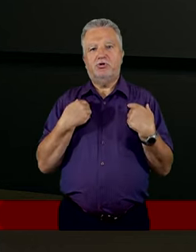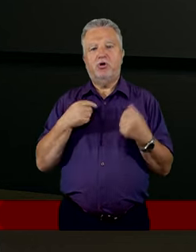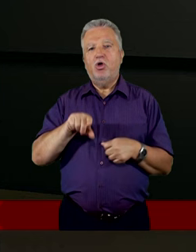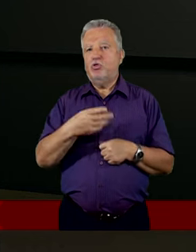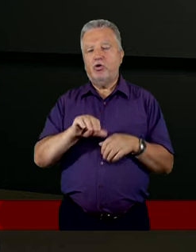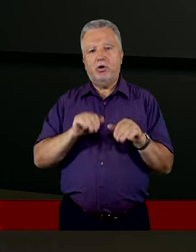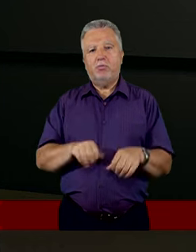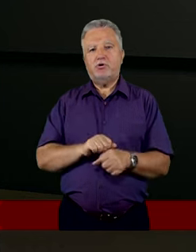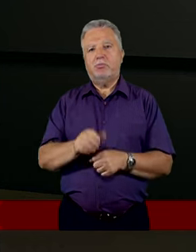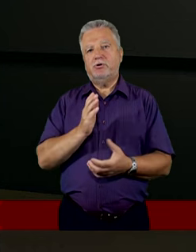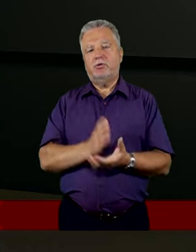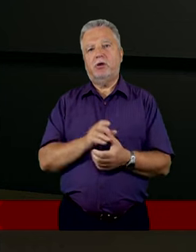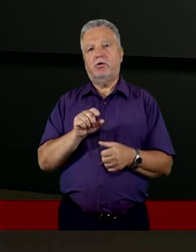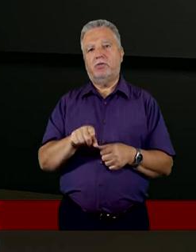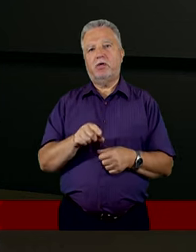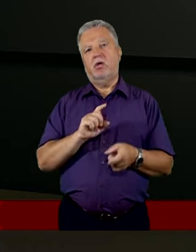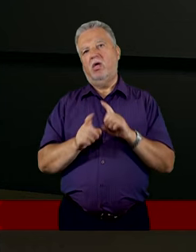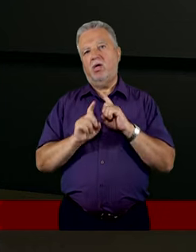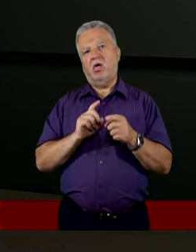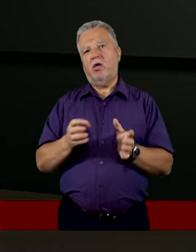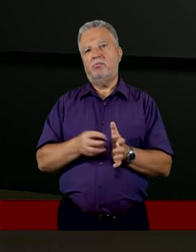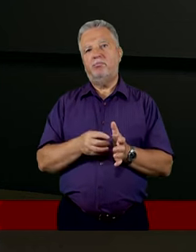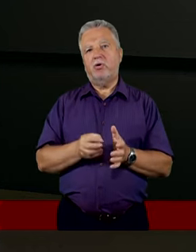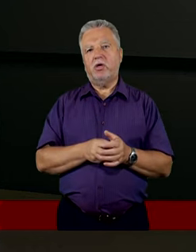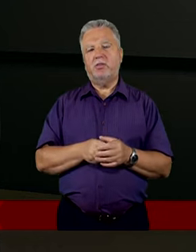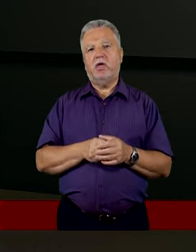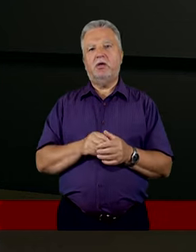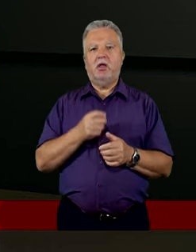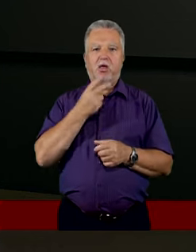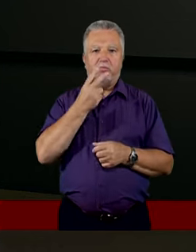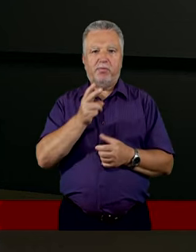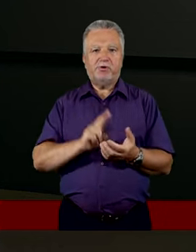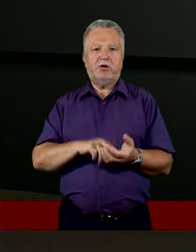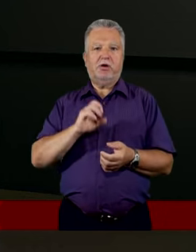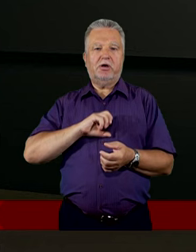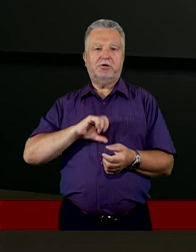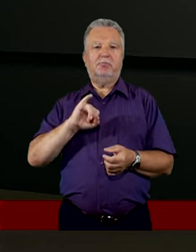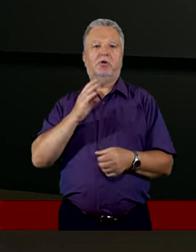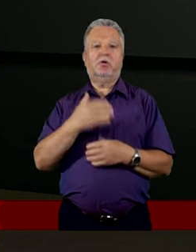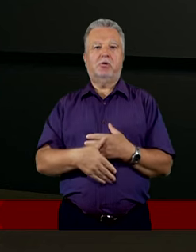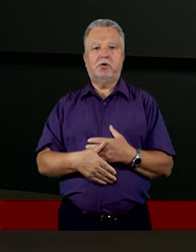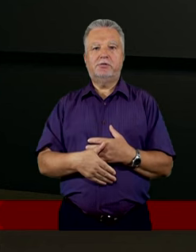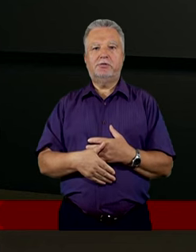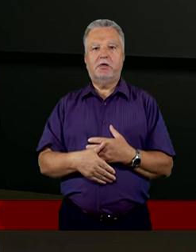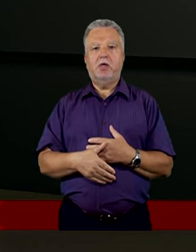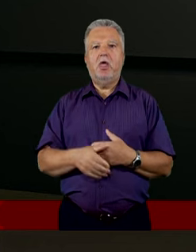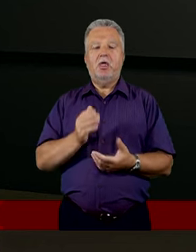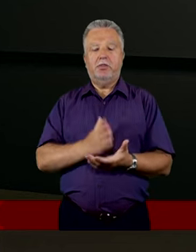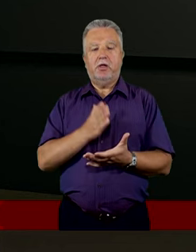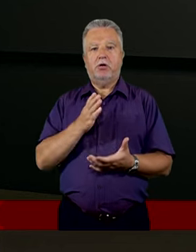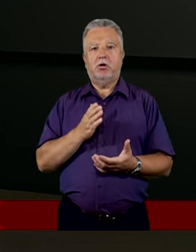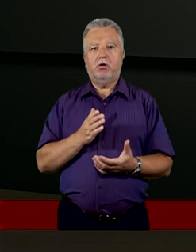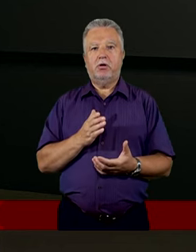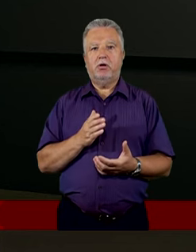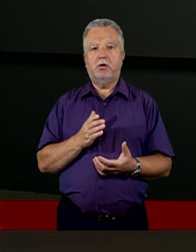I to nie może być tylko takie sobie pogadanie czy popatrzenie na siebie i na tym koniec,